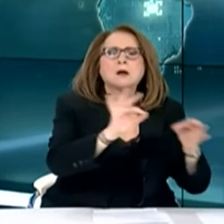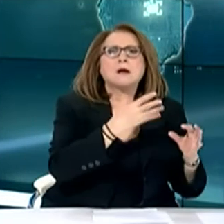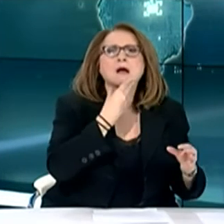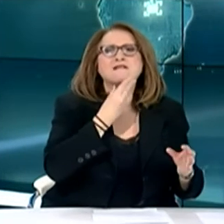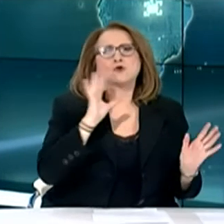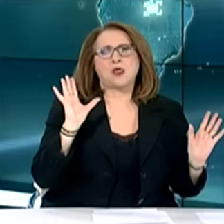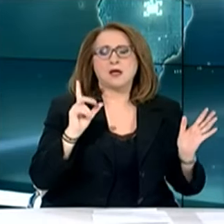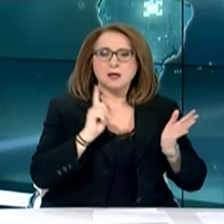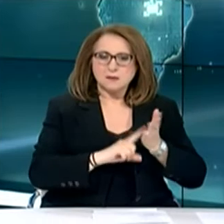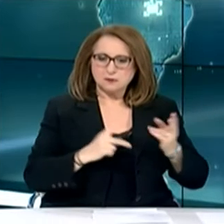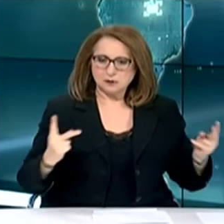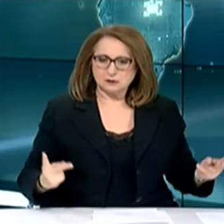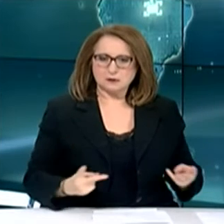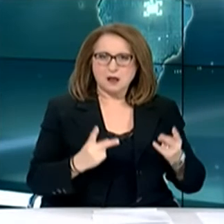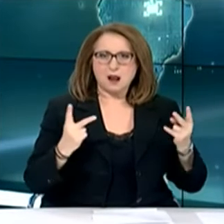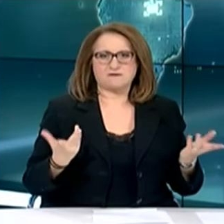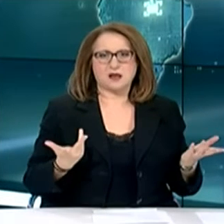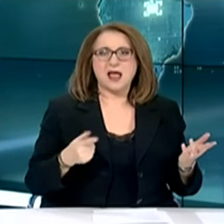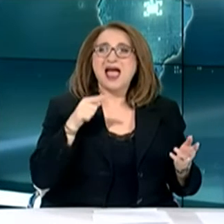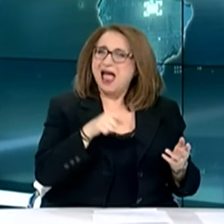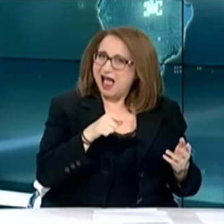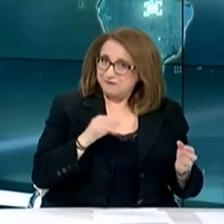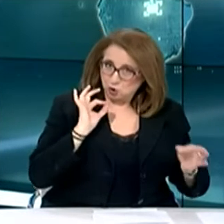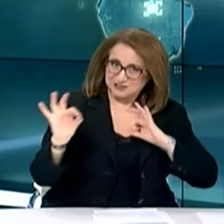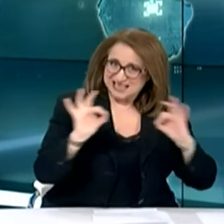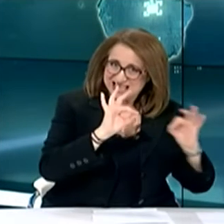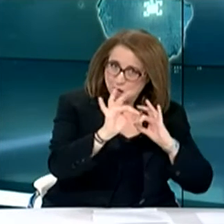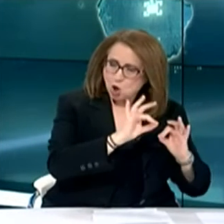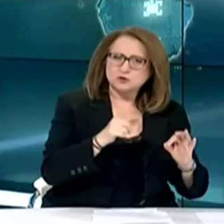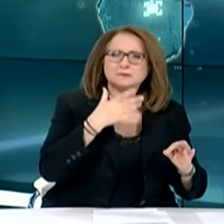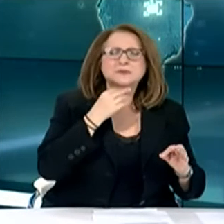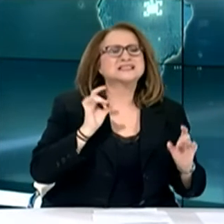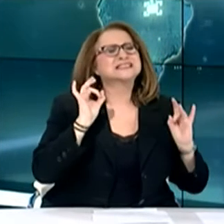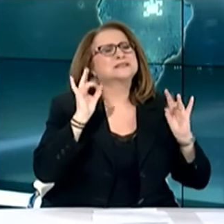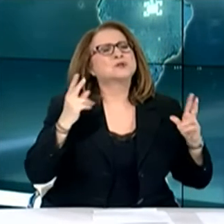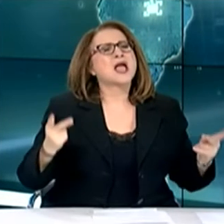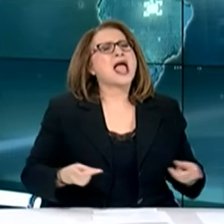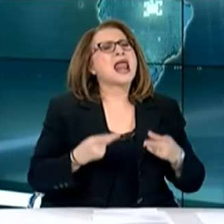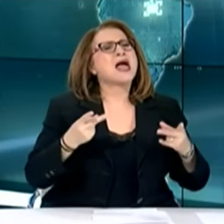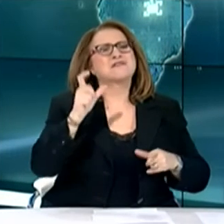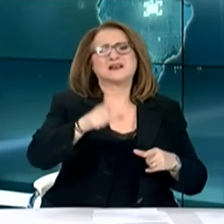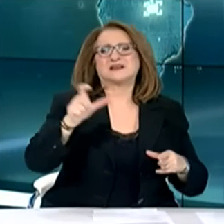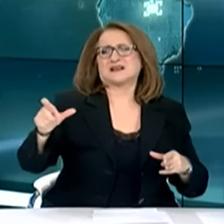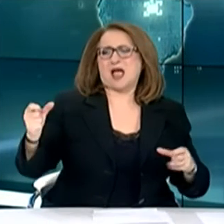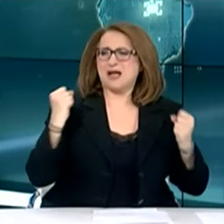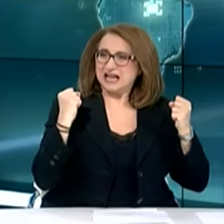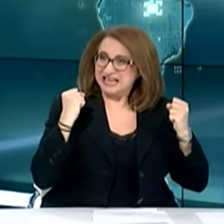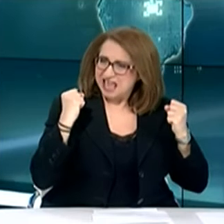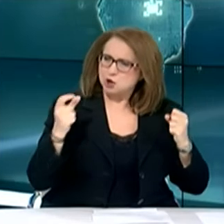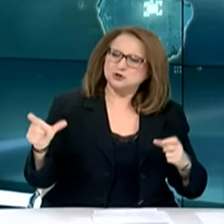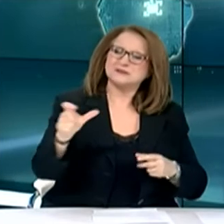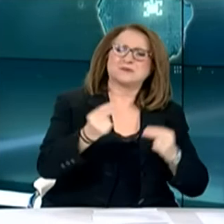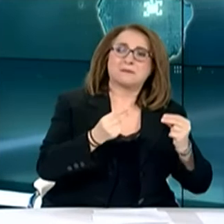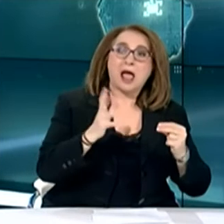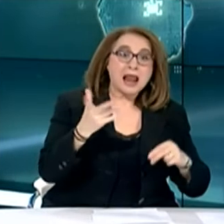ιού ο οποίος μπορεί να είναι ακίνδυνος για τους περισσότερους από εμάς αλλά πολύ επικίνδυνος για τις ευπαθείς ομάδες του πληθυσμού μας.